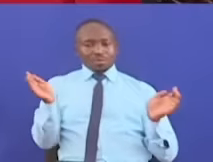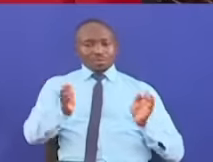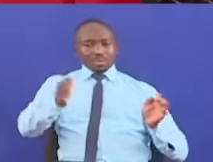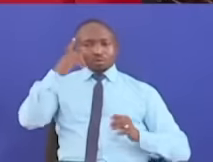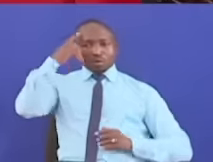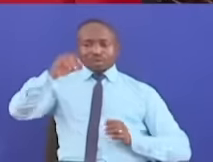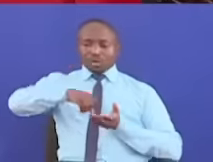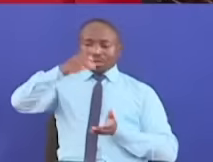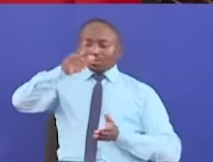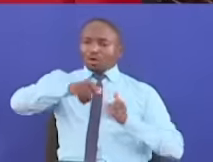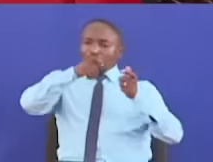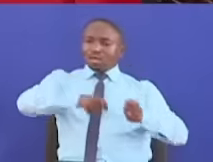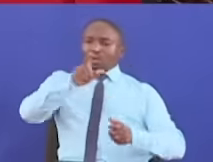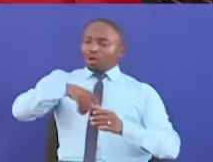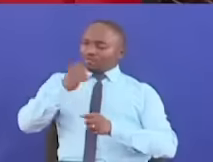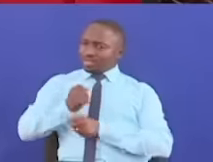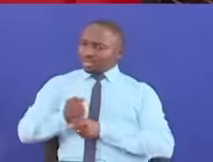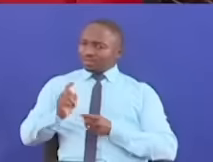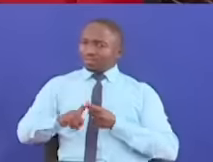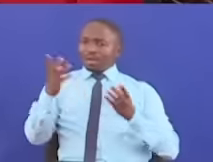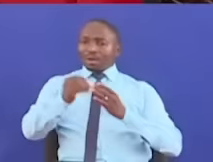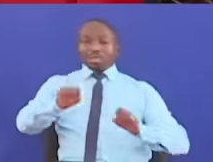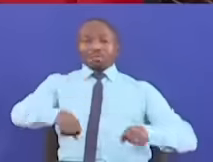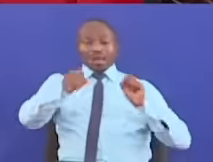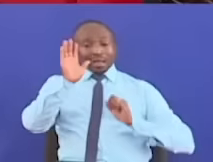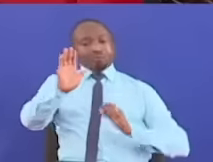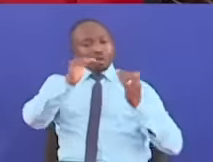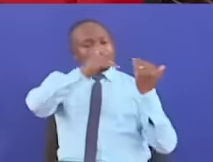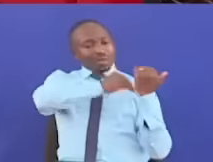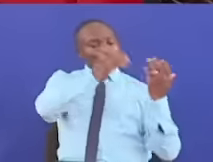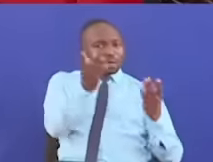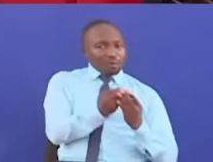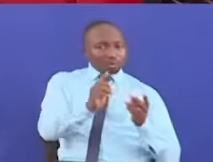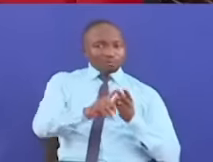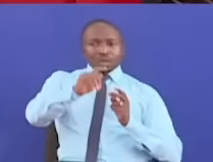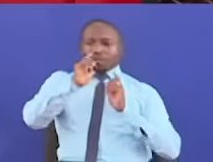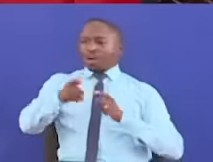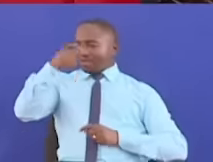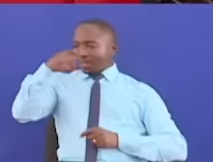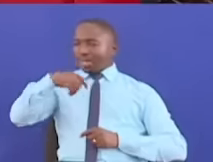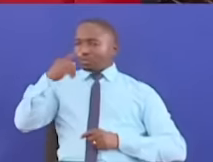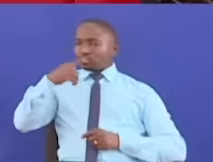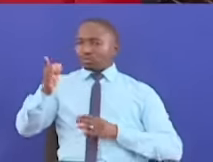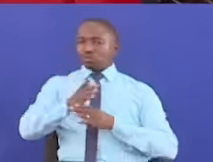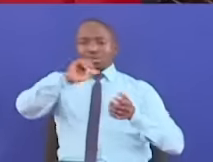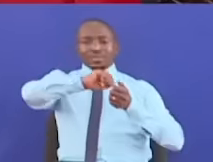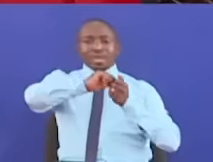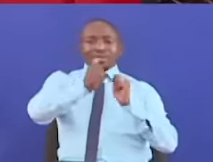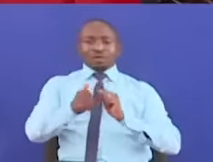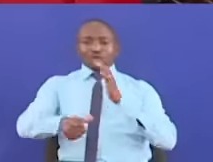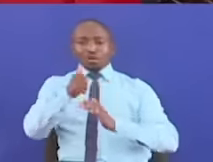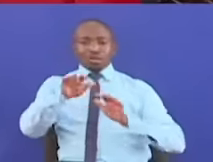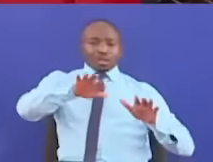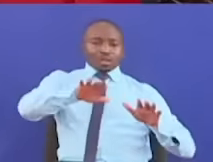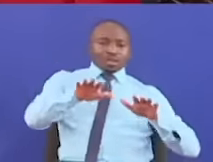Hi Ya Waka na wafy Kazi pamoja na madarak Yu Ya uaj biki wa pamoja mwalimu nyerere alizz shida ya dilema Ya vioi